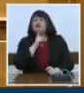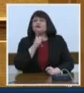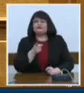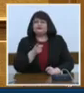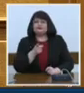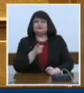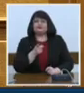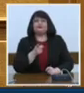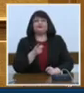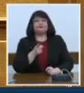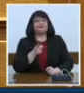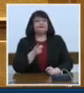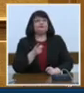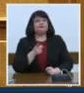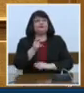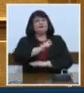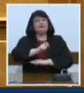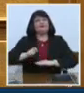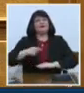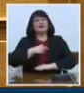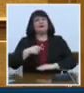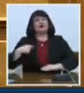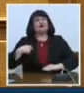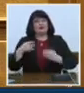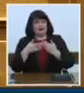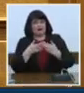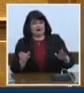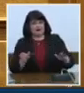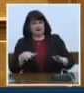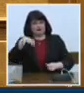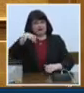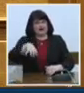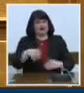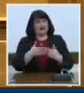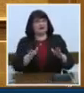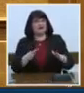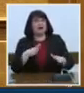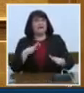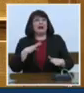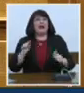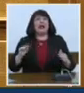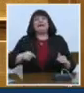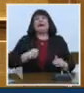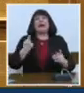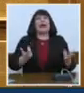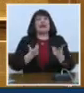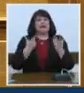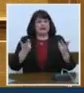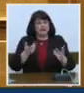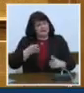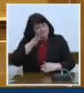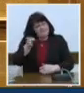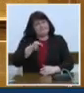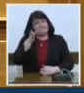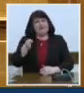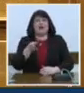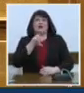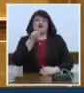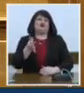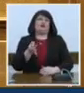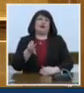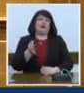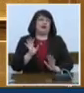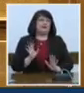υφιστάμενος μπαίνει στο γραφείο ενός προϊσταμένου και η πόρτα πρέπει να είναι ανοιχτή για λόγους ευνόητους. Δεν είναι δύσκολες παρεμβάσεις αυτές. Είναι παρεμβάσεις που